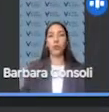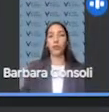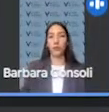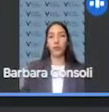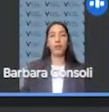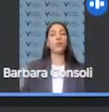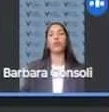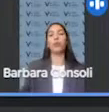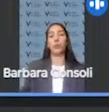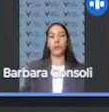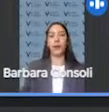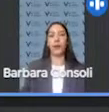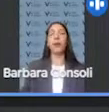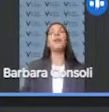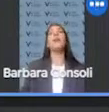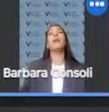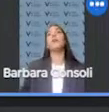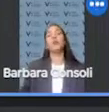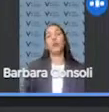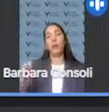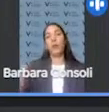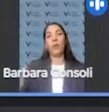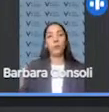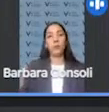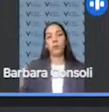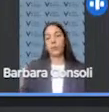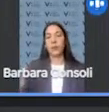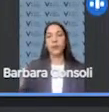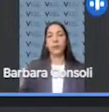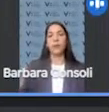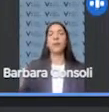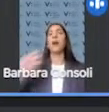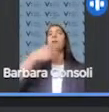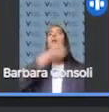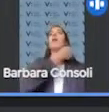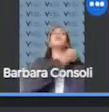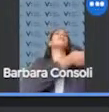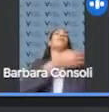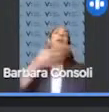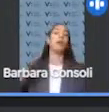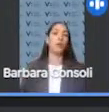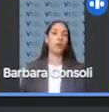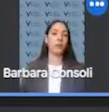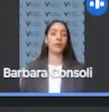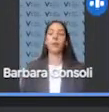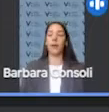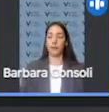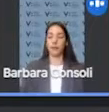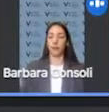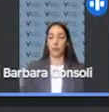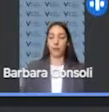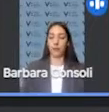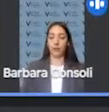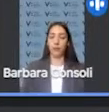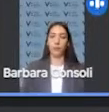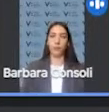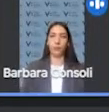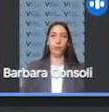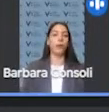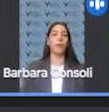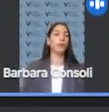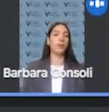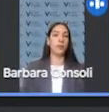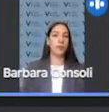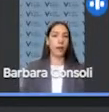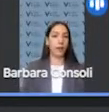sono imprescindibili, sono fondamentali. Sul piano poi più strettamente pratico, seguire i corsi è sicuramente